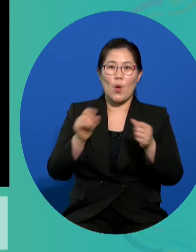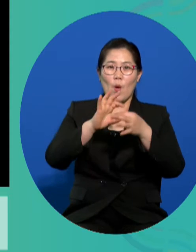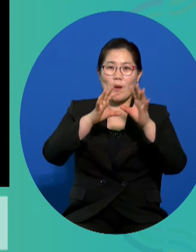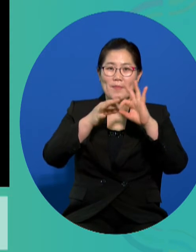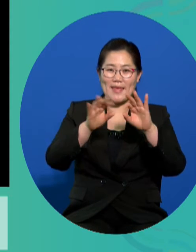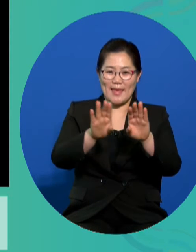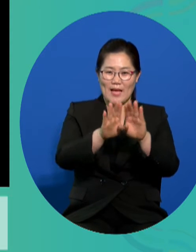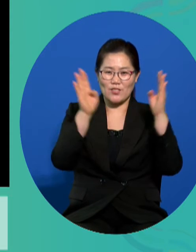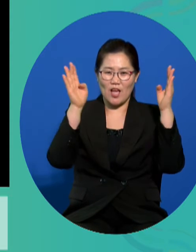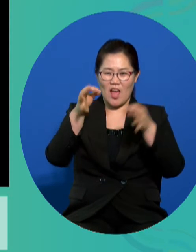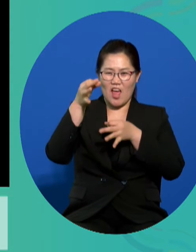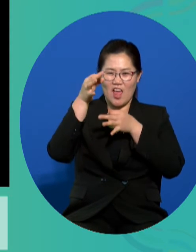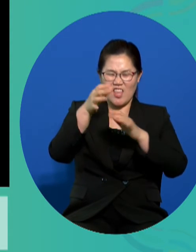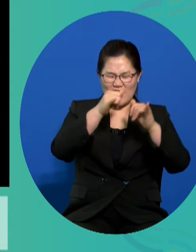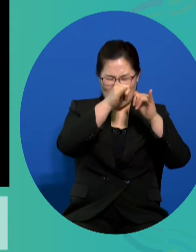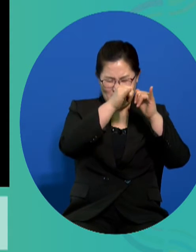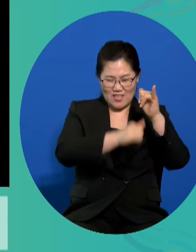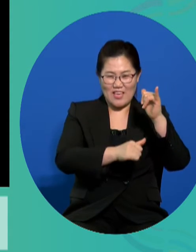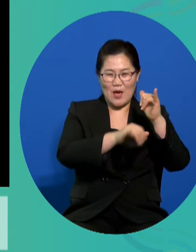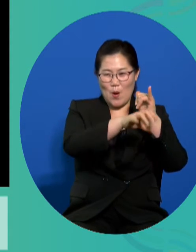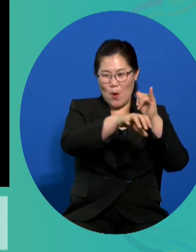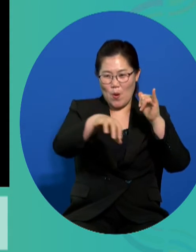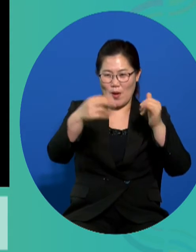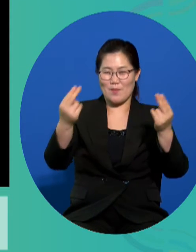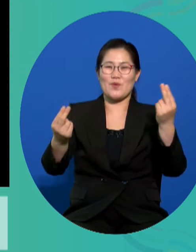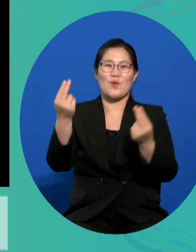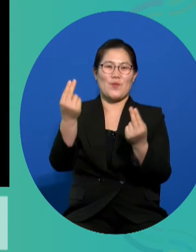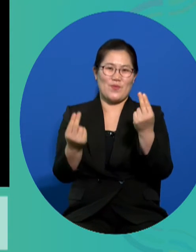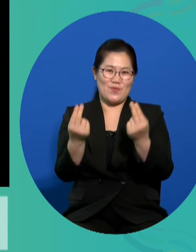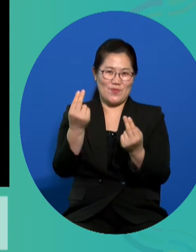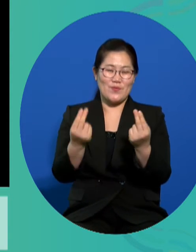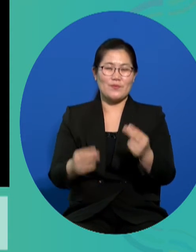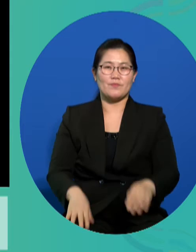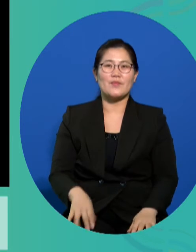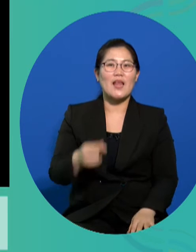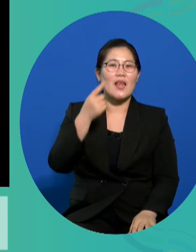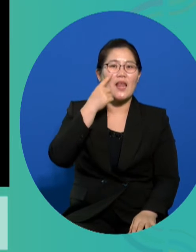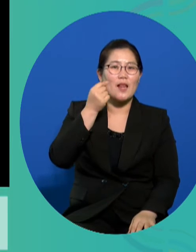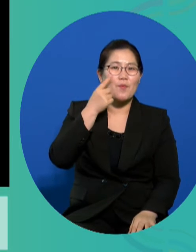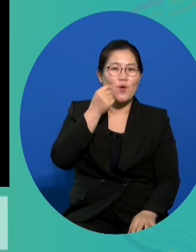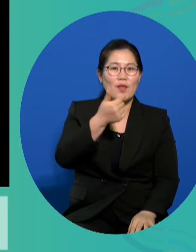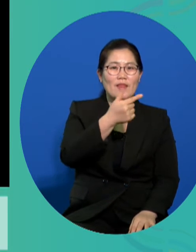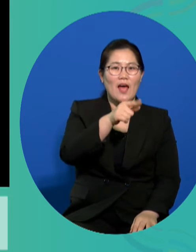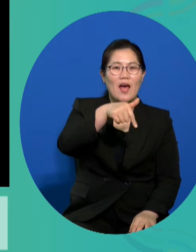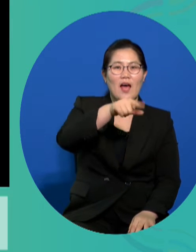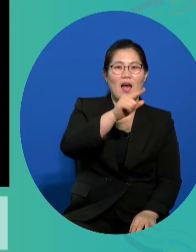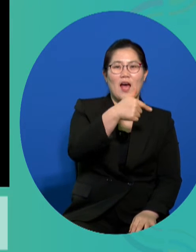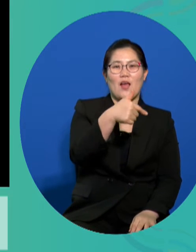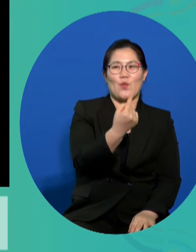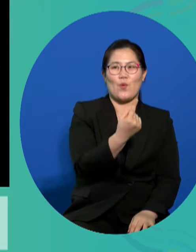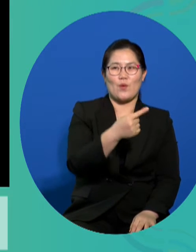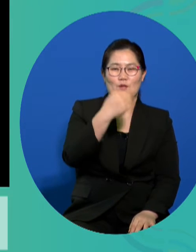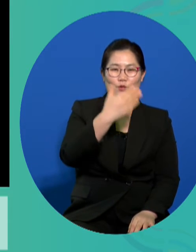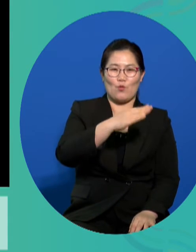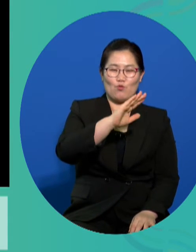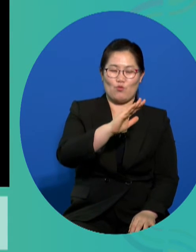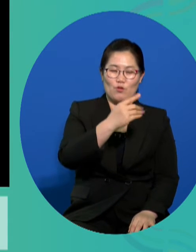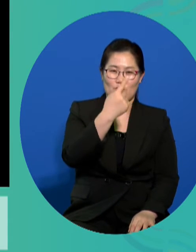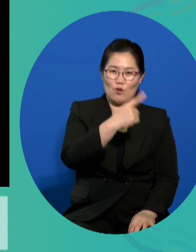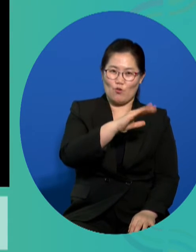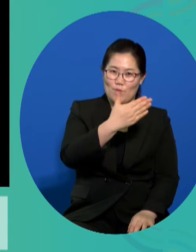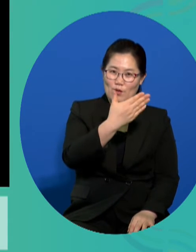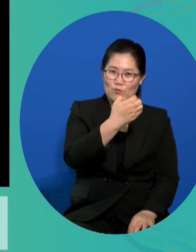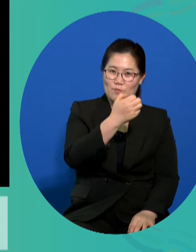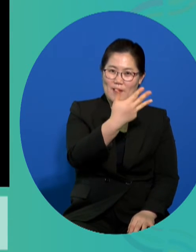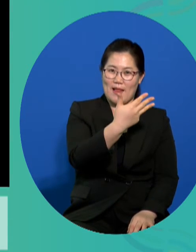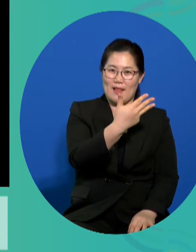그림에서 보시면 제가 이제 표를 만들어 왔는데 뭐 일본 나가노 1998년부터 그리고 최근